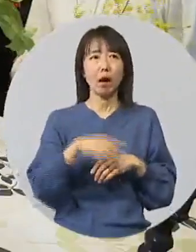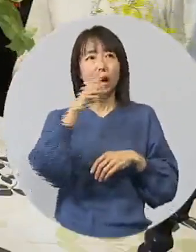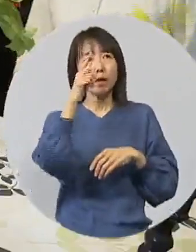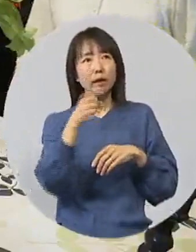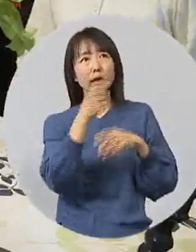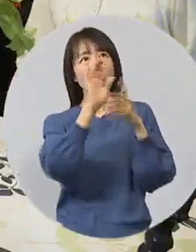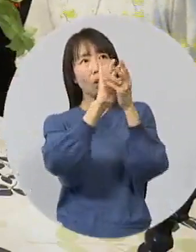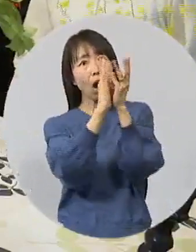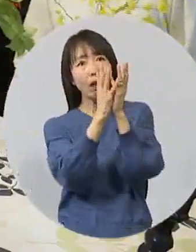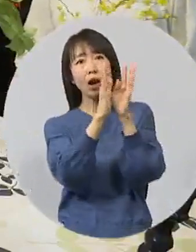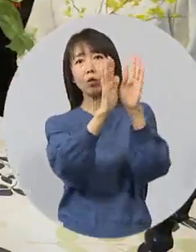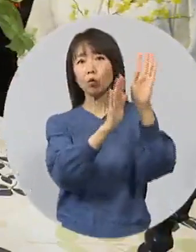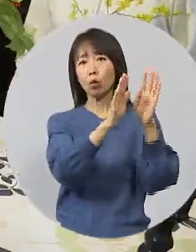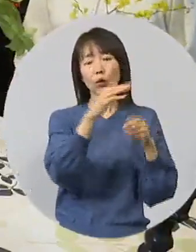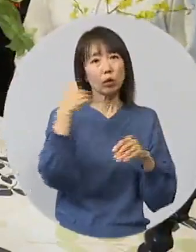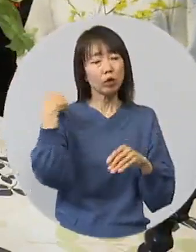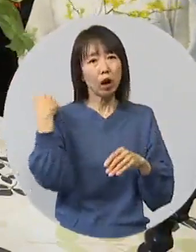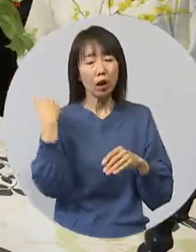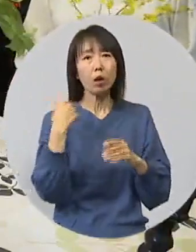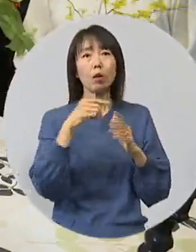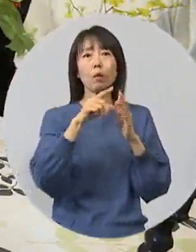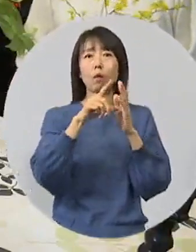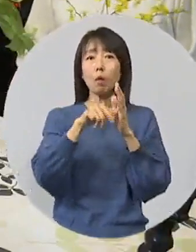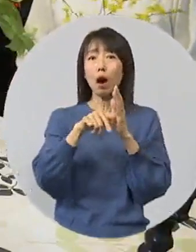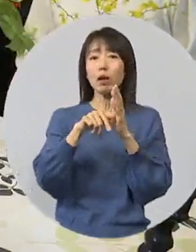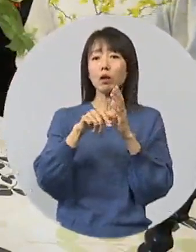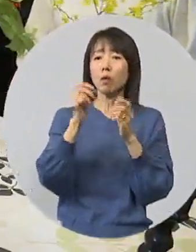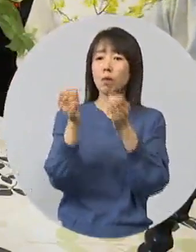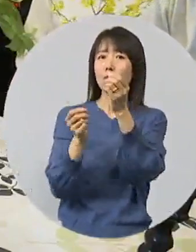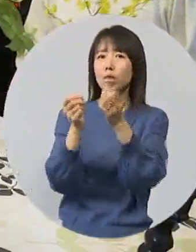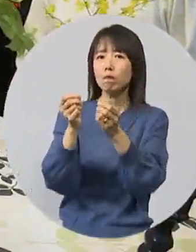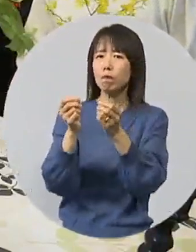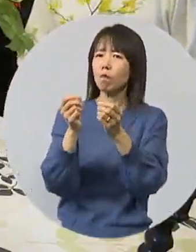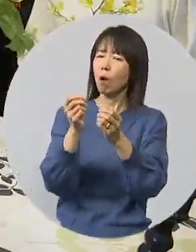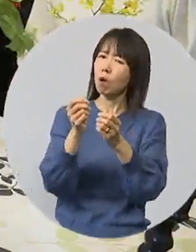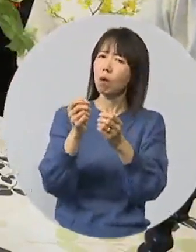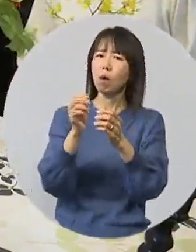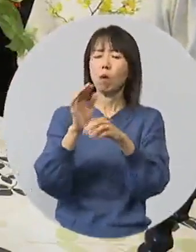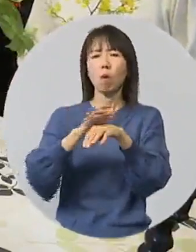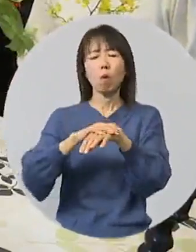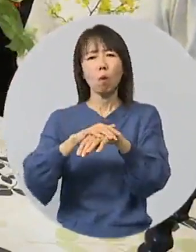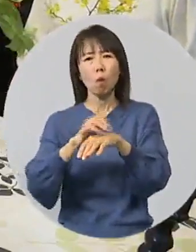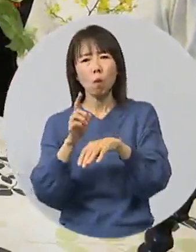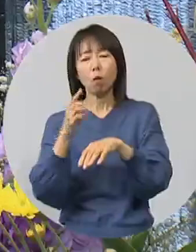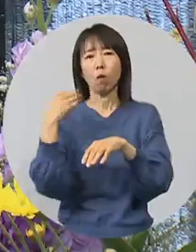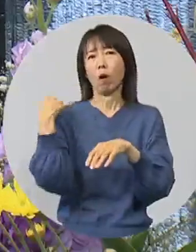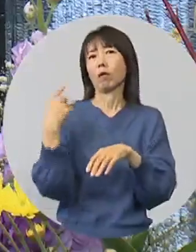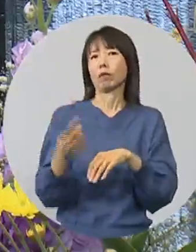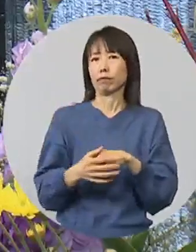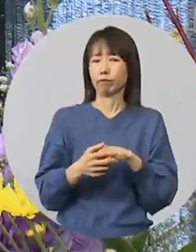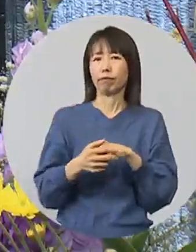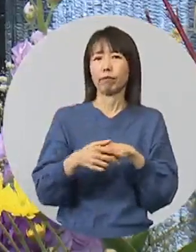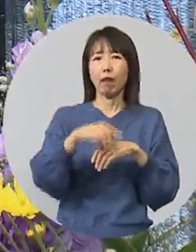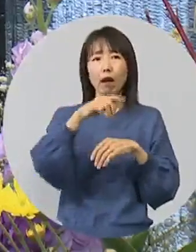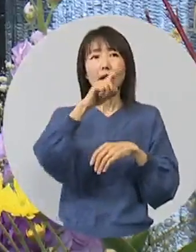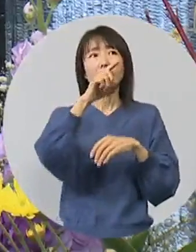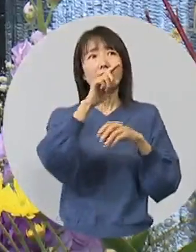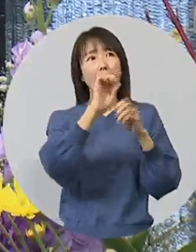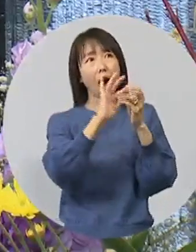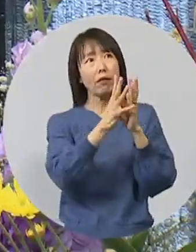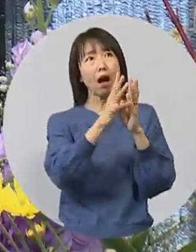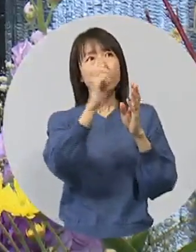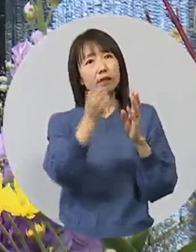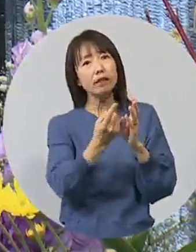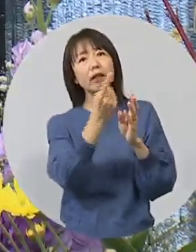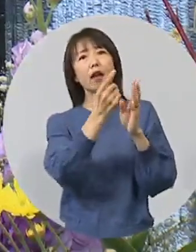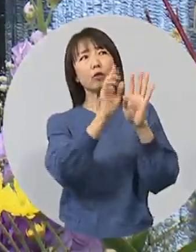いか分かんない、どう生えてるのか分かんないんで、できれば自然に生えてるものを自分で見ていること、それ